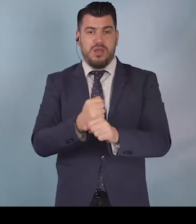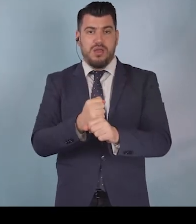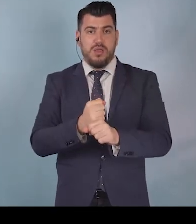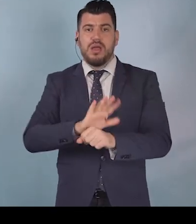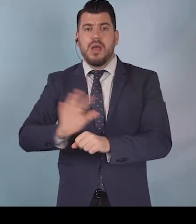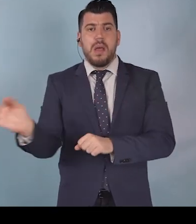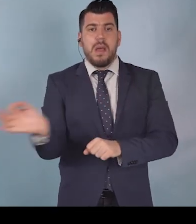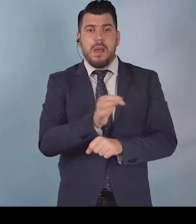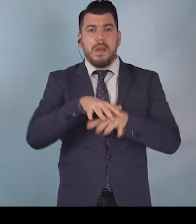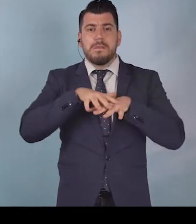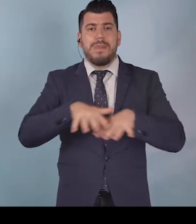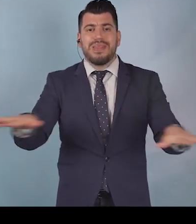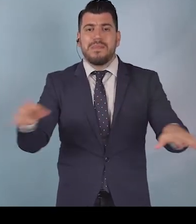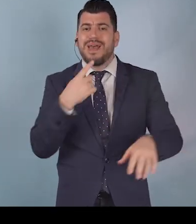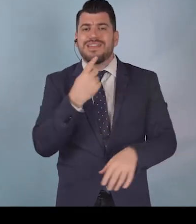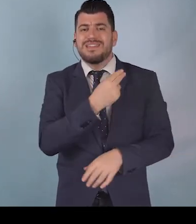να σημειώσω ότι δεν είναι